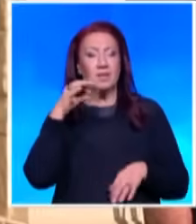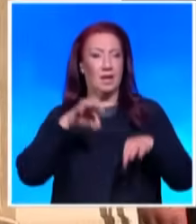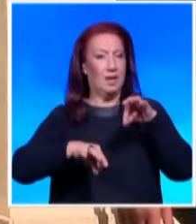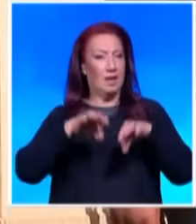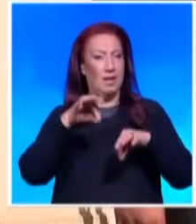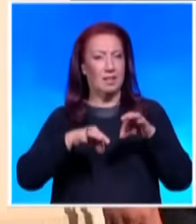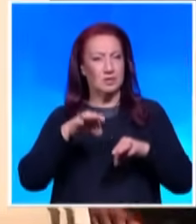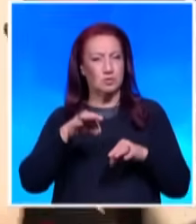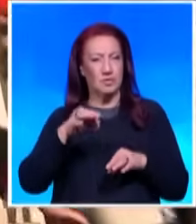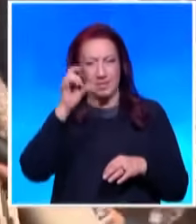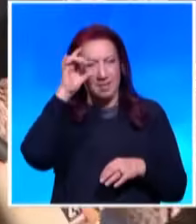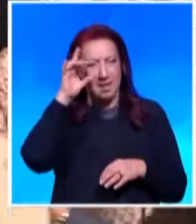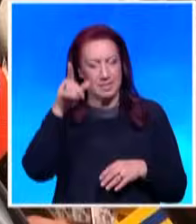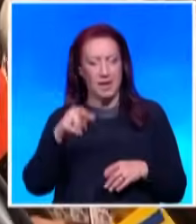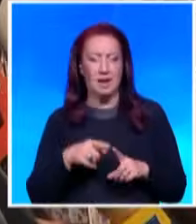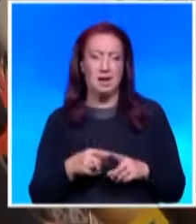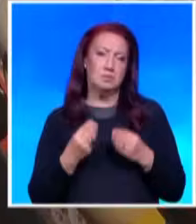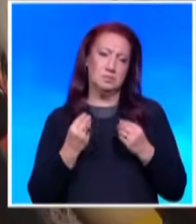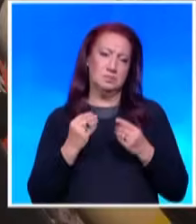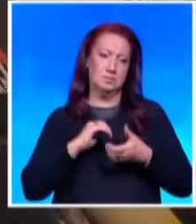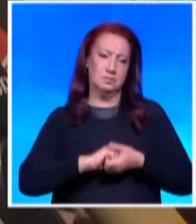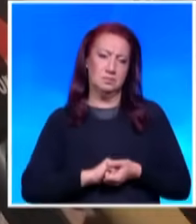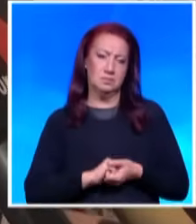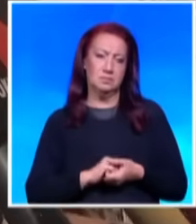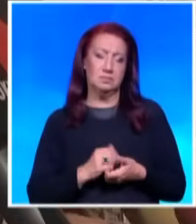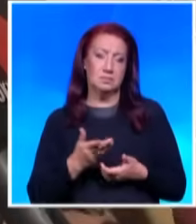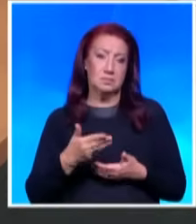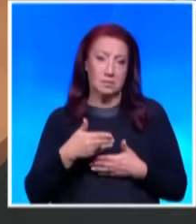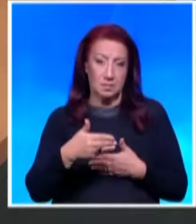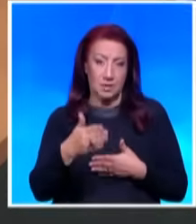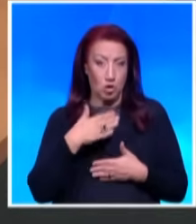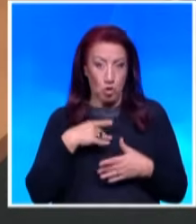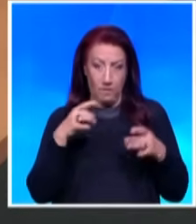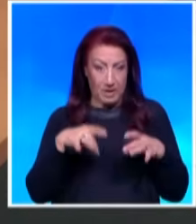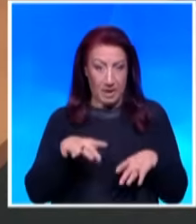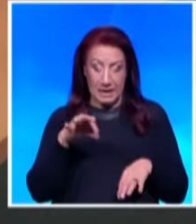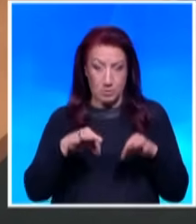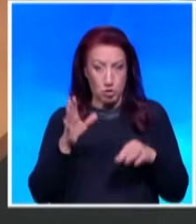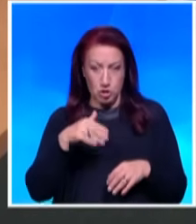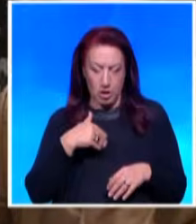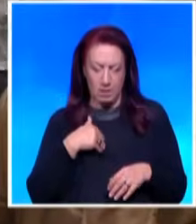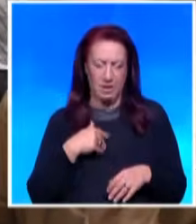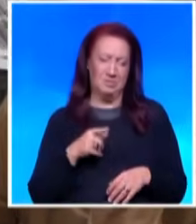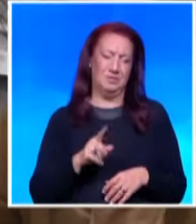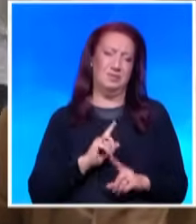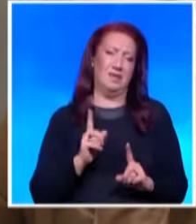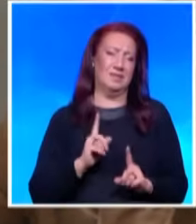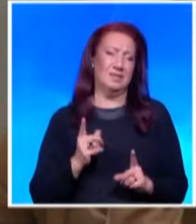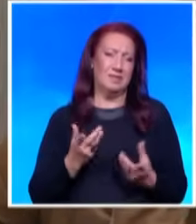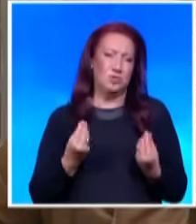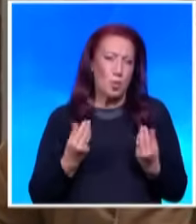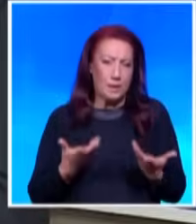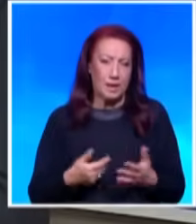Борисов. На въпросите има ли нови избори, каза. Това би било най-голямата глупост. За 2 дни и след един изборен ден